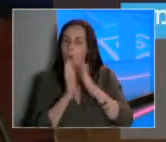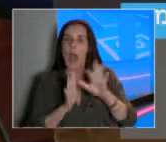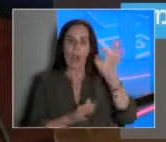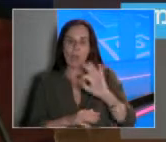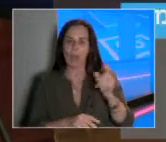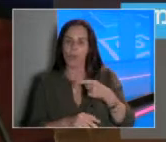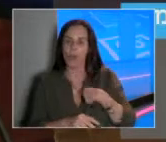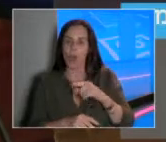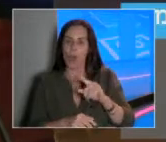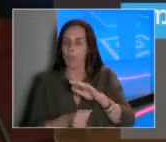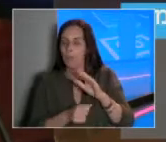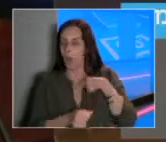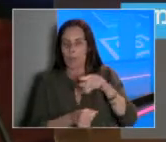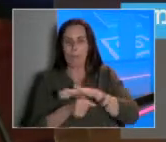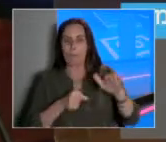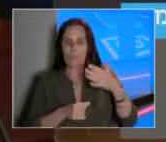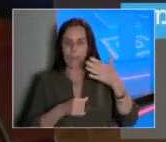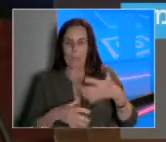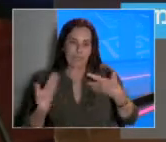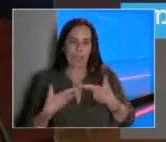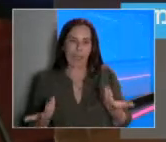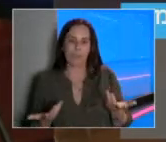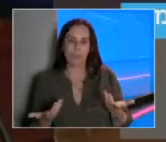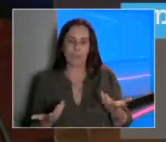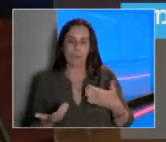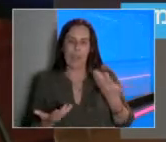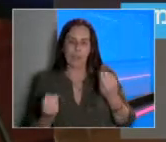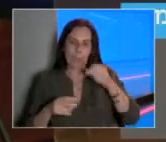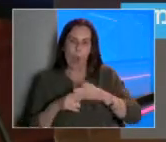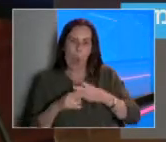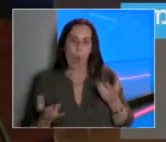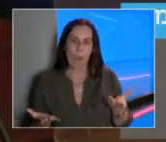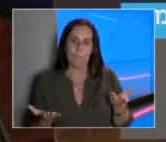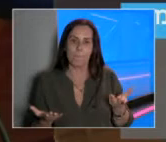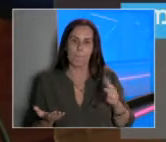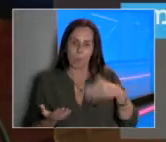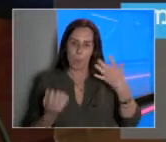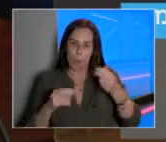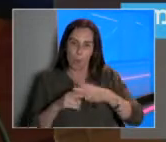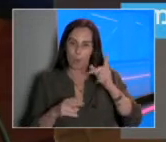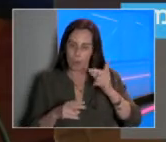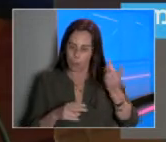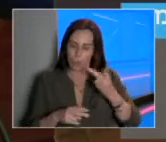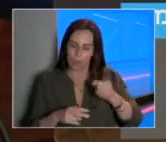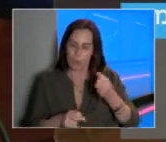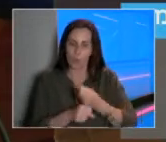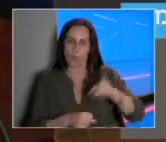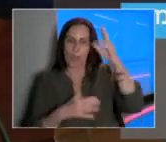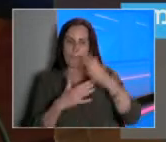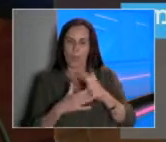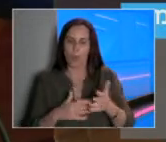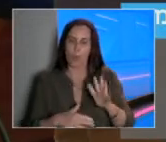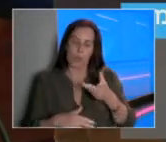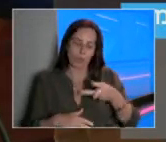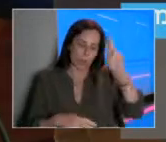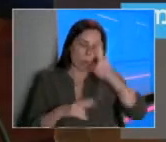אנחנו לא מעלים את המכסה, לשמחתנו, כי בסוף עדיין אין, זאת אומרת, אין הרבה חולים. אם יהיו הרבה חולים, כמובן שצריך לעלות את מספר הבדיקות. זאת אומרת, יכול שיהיו